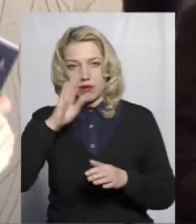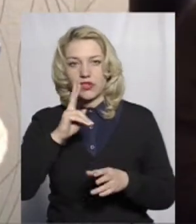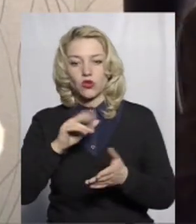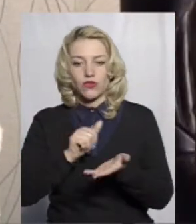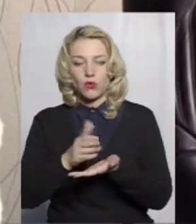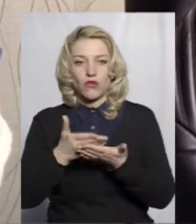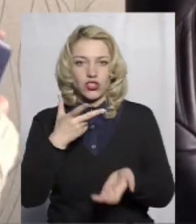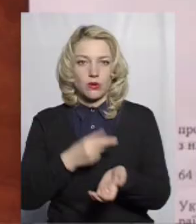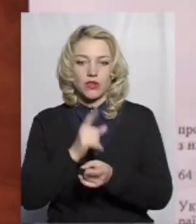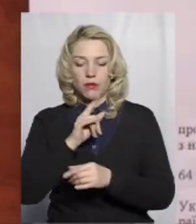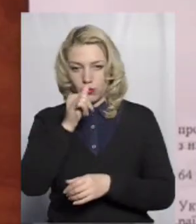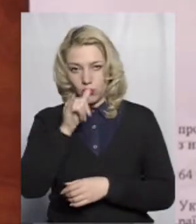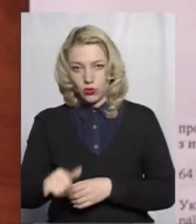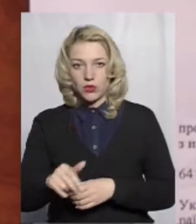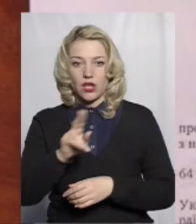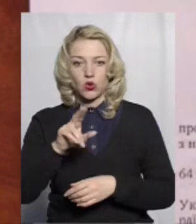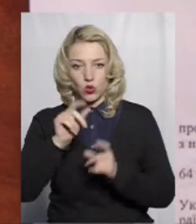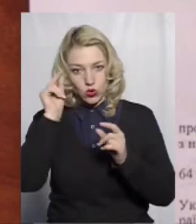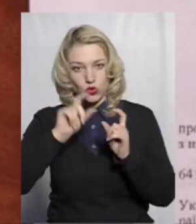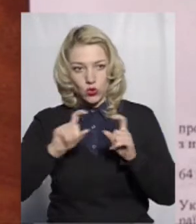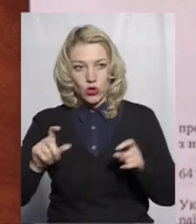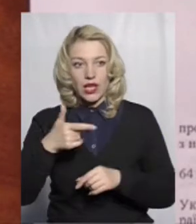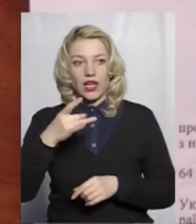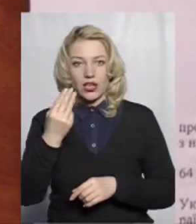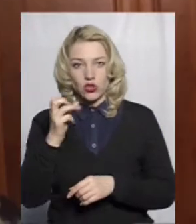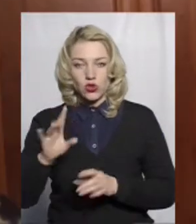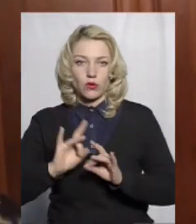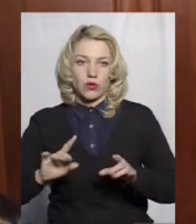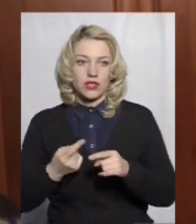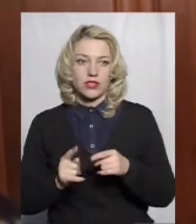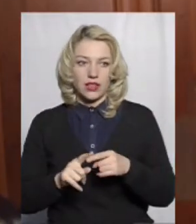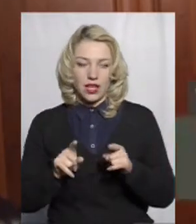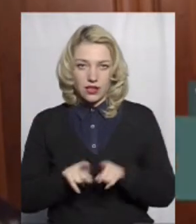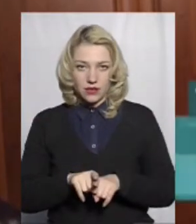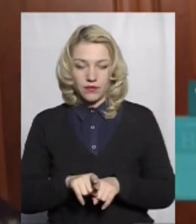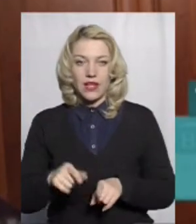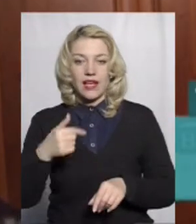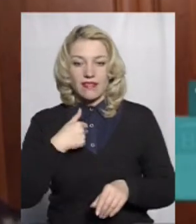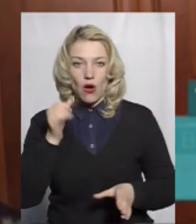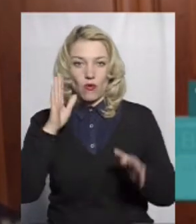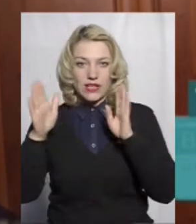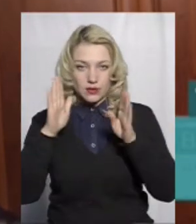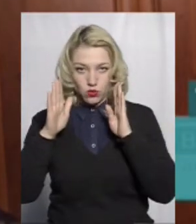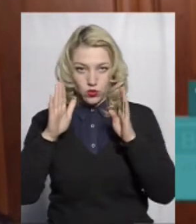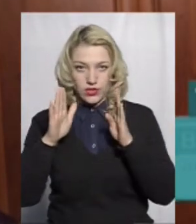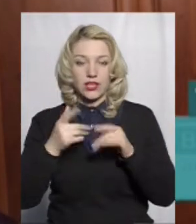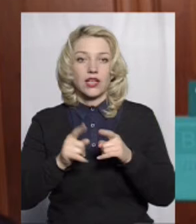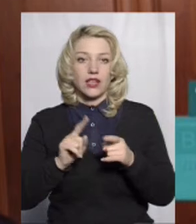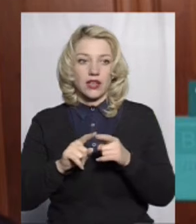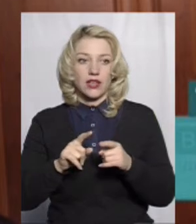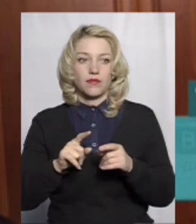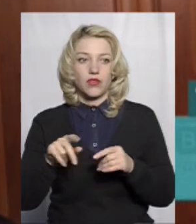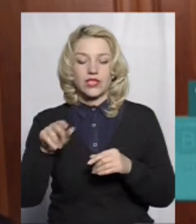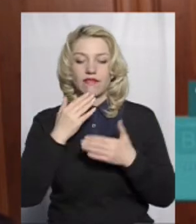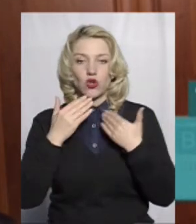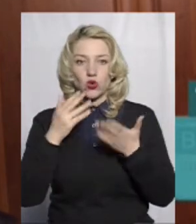щеплень, не будуть допускатися до школи. Директор школи Віктор Грищук пояснює це так. Я в Фейсбуці звернувся до класних